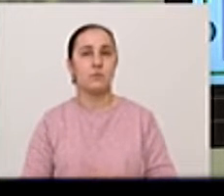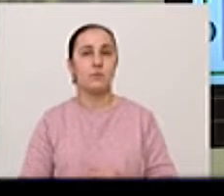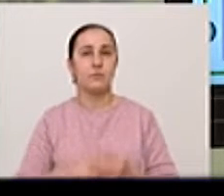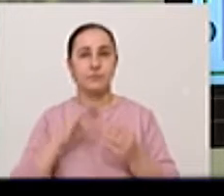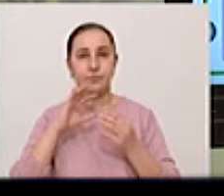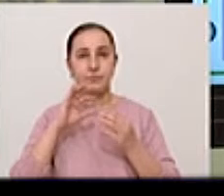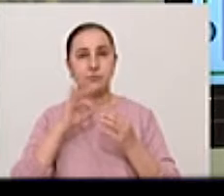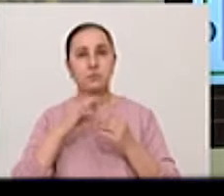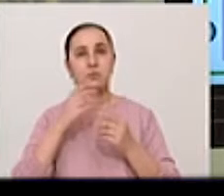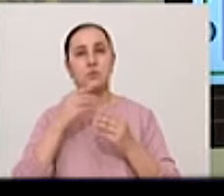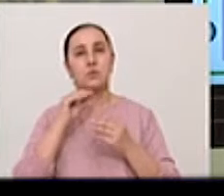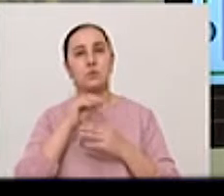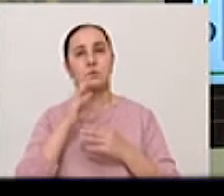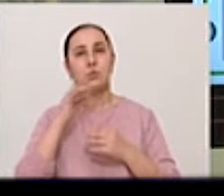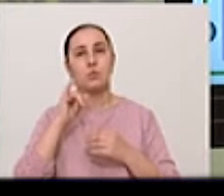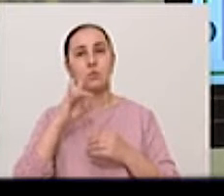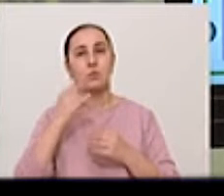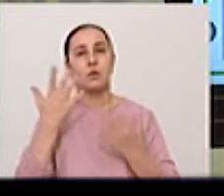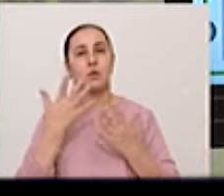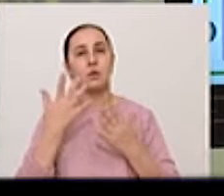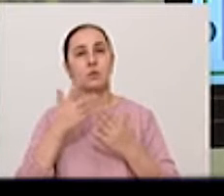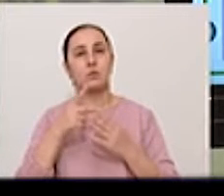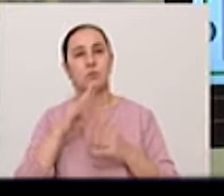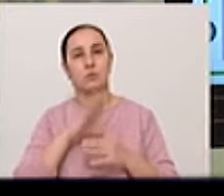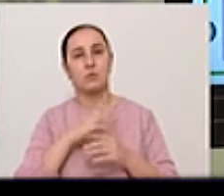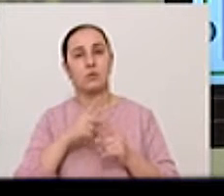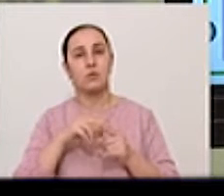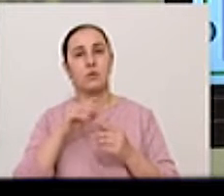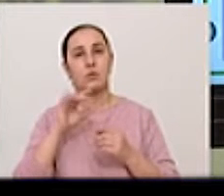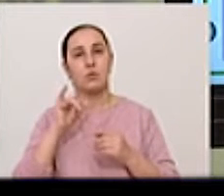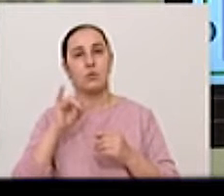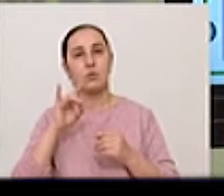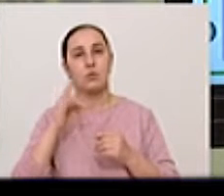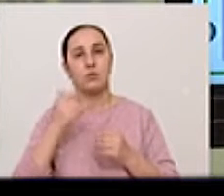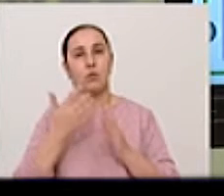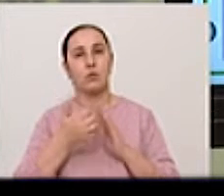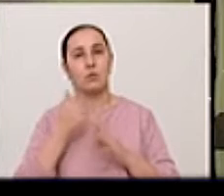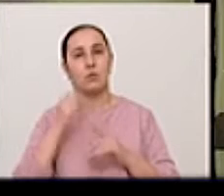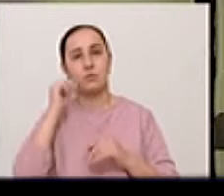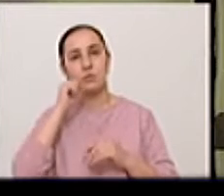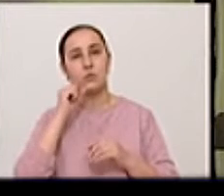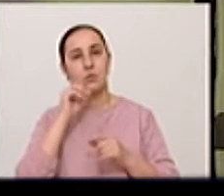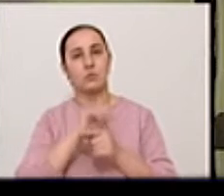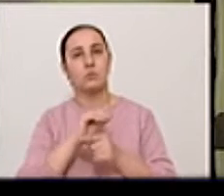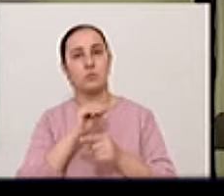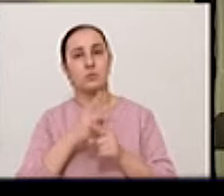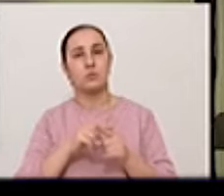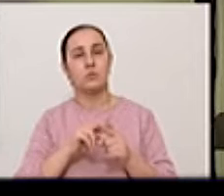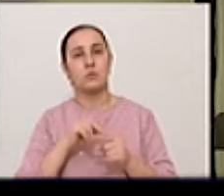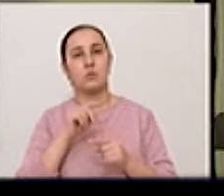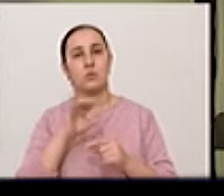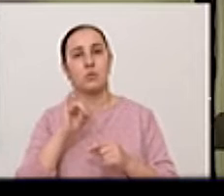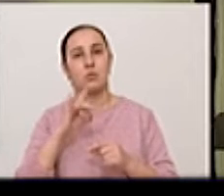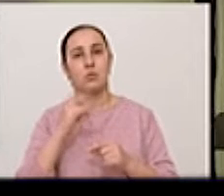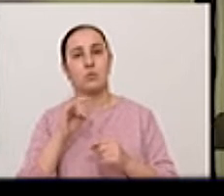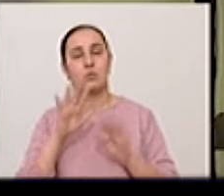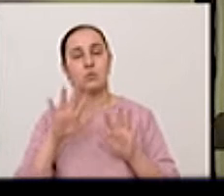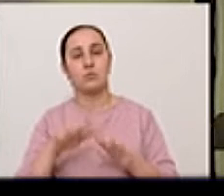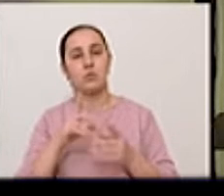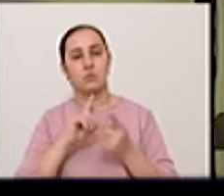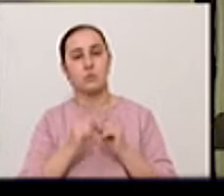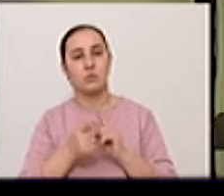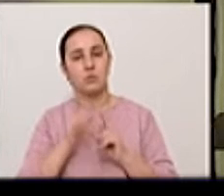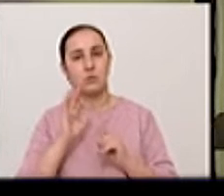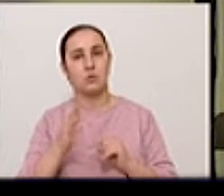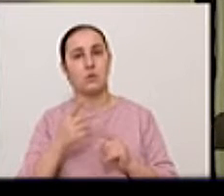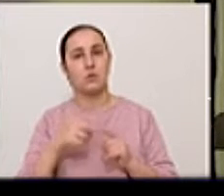O'zlashma so'zda urg'u qaysi bo'g'inda bo'lishidan qat'iy nazar, urg'u oladigan o'zbekcha qo'shimcha qo'shilganda urg'uning joyi